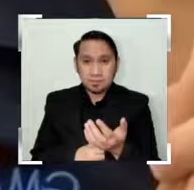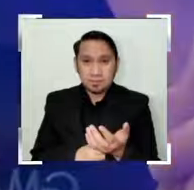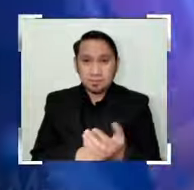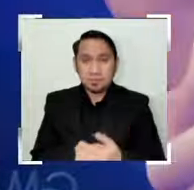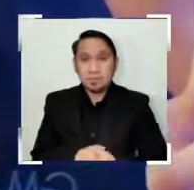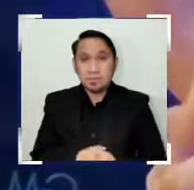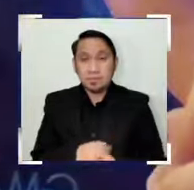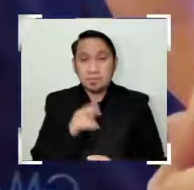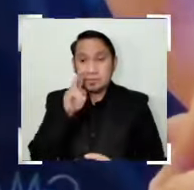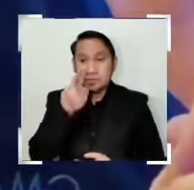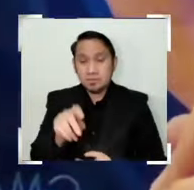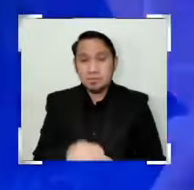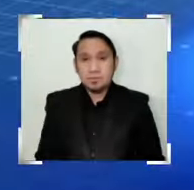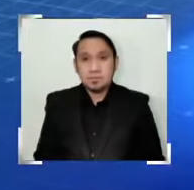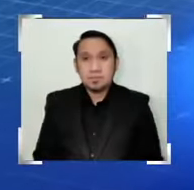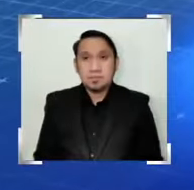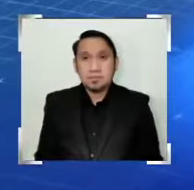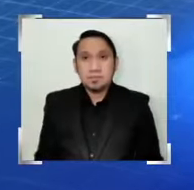inyong saksi.